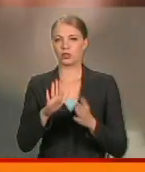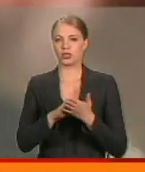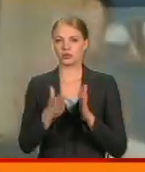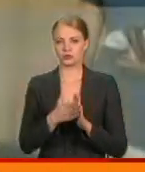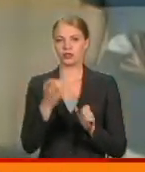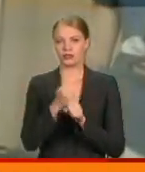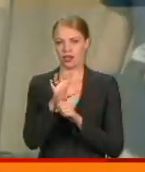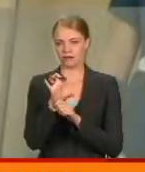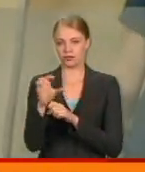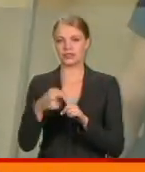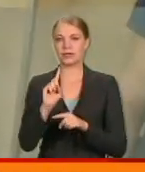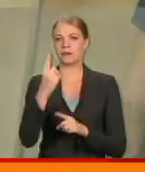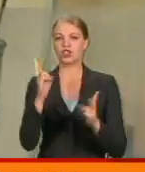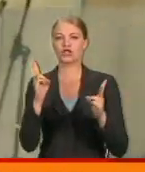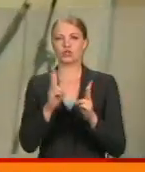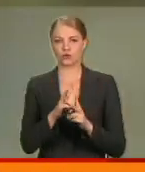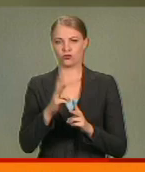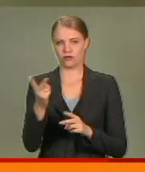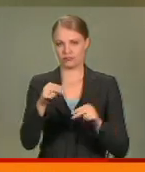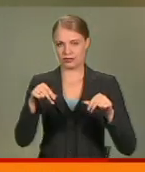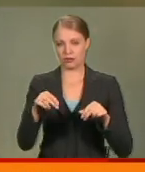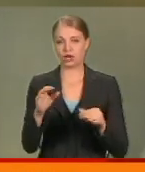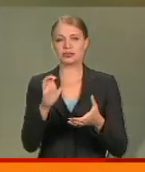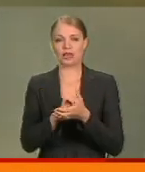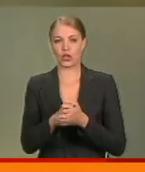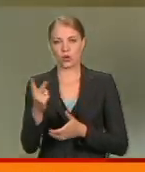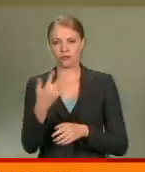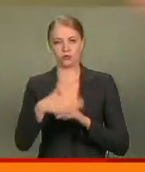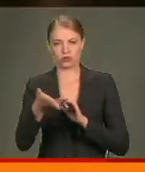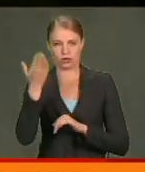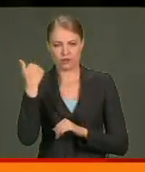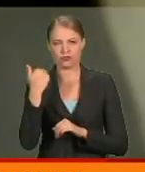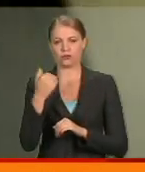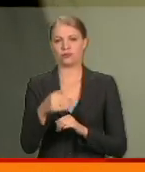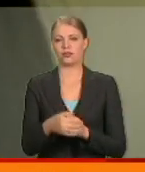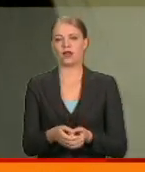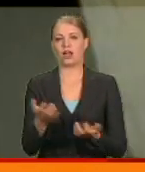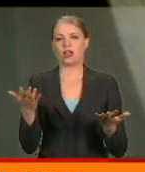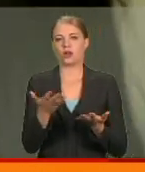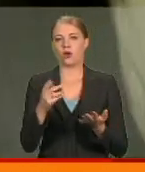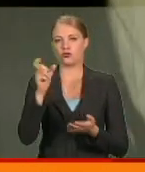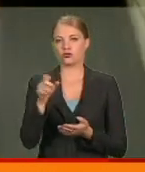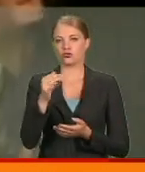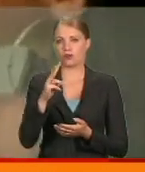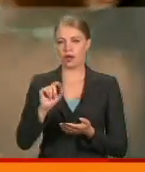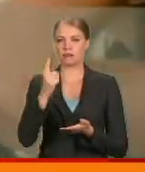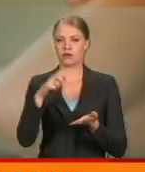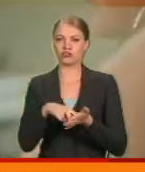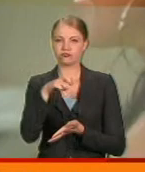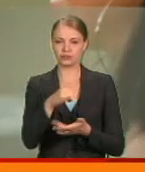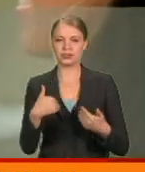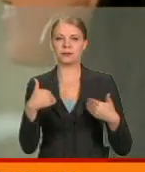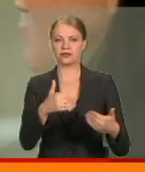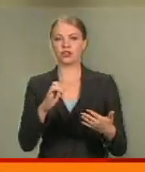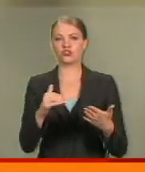делай селфи. Це перша зустріч знаних землячок, хоча знайомі вони давно, заочно. Якоюсь Джамала сама написала Ганні і привітала